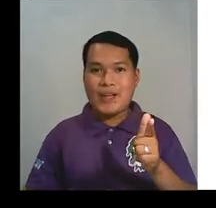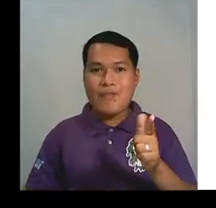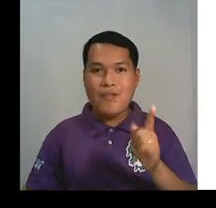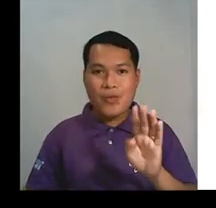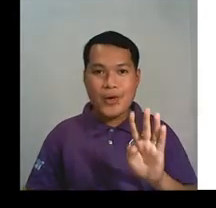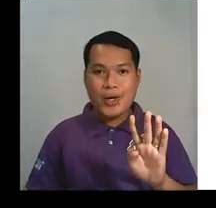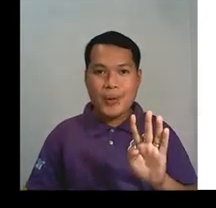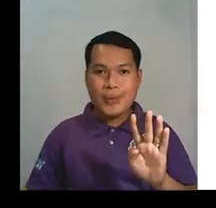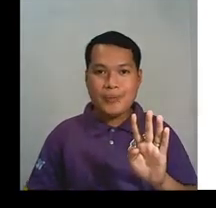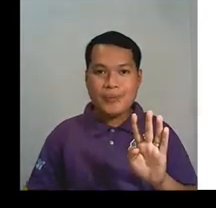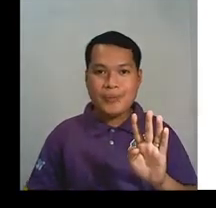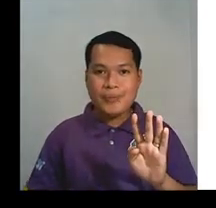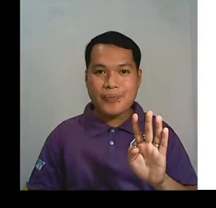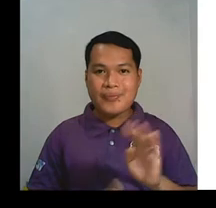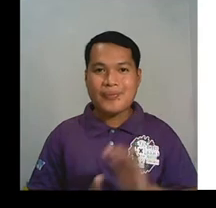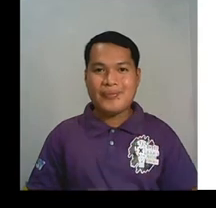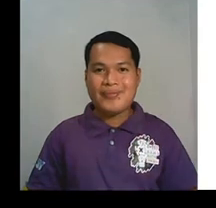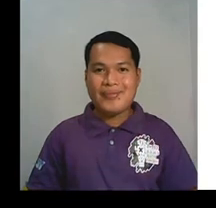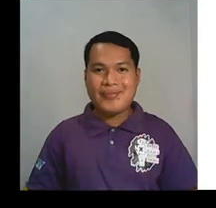24. 4.